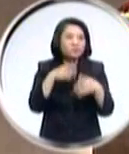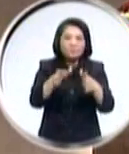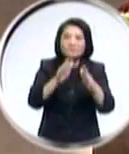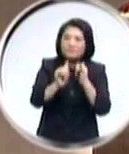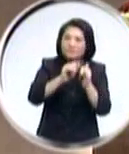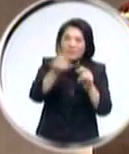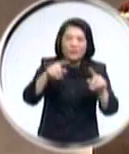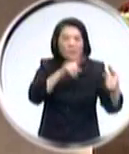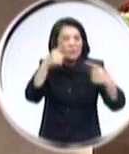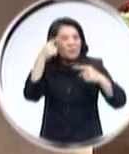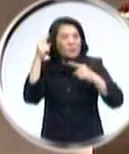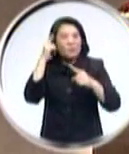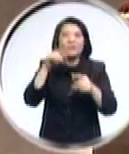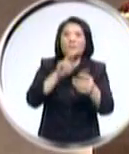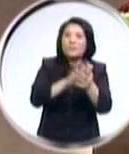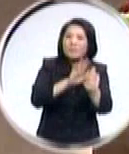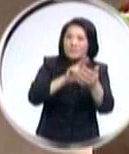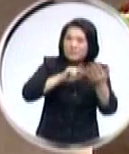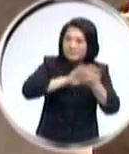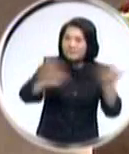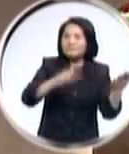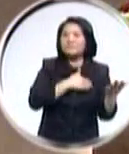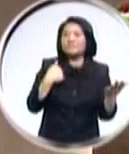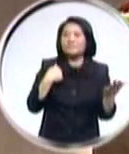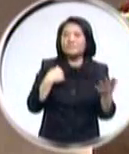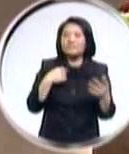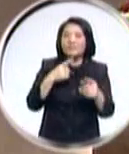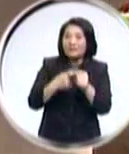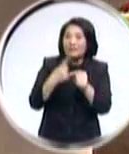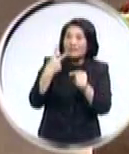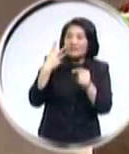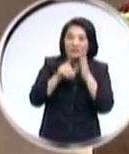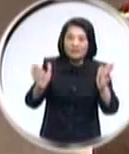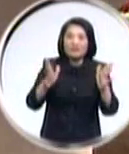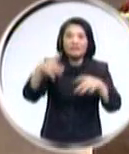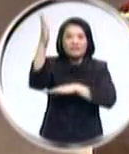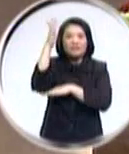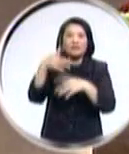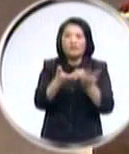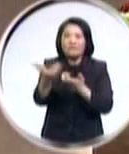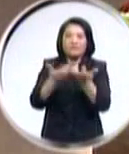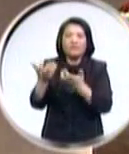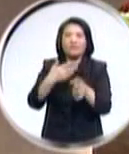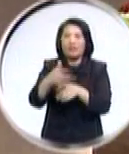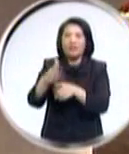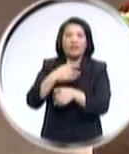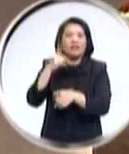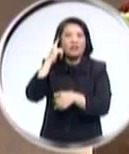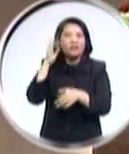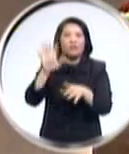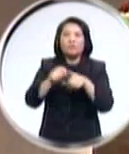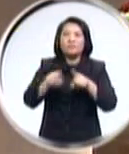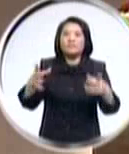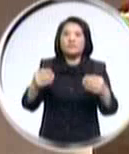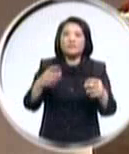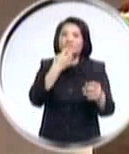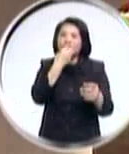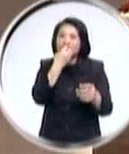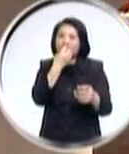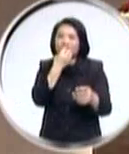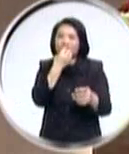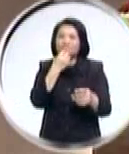社会的分歧。这三年多以来，政府的资源分配不公，只是以政治计算和个人利益